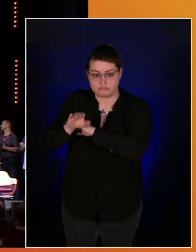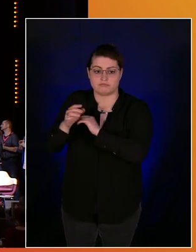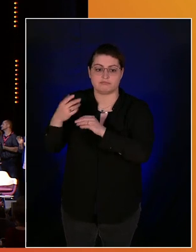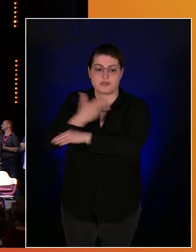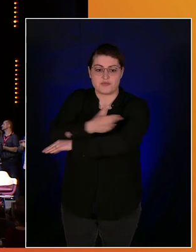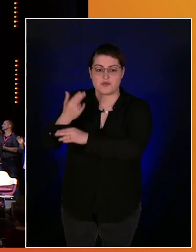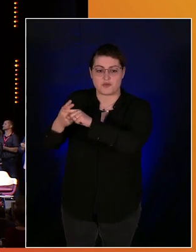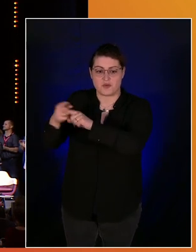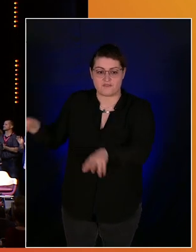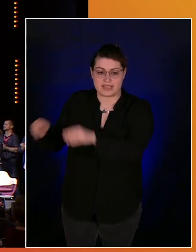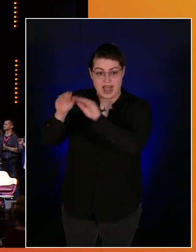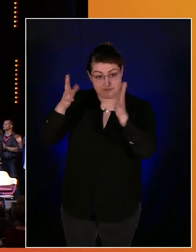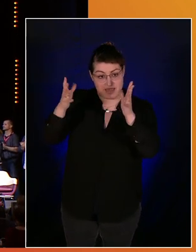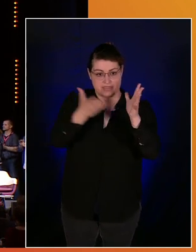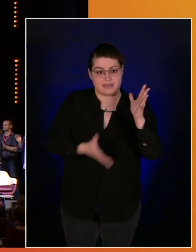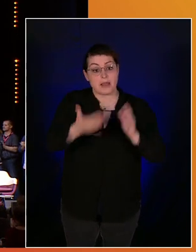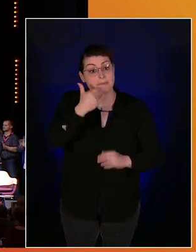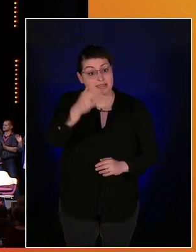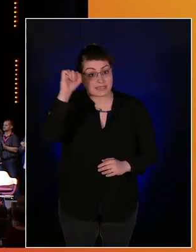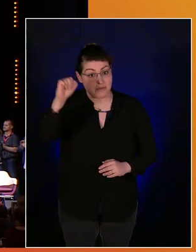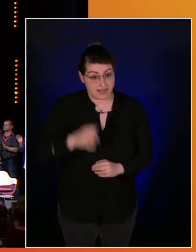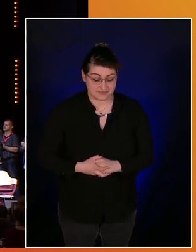tonnerre d'applaudissements pour Nathalie. Merci les camarades.